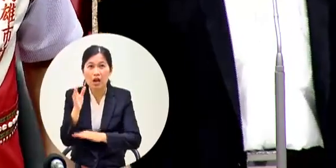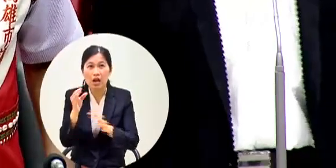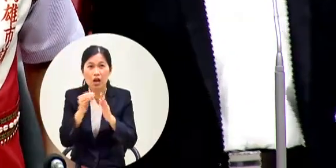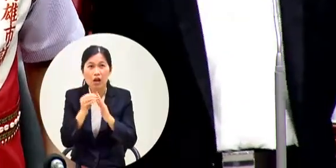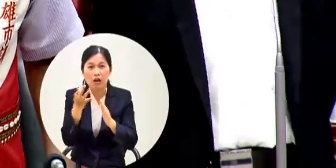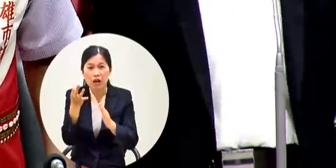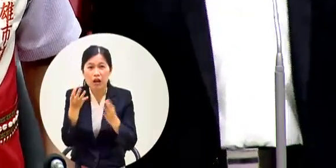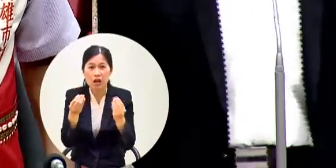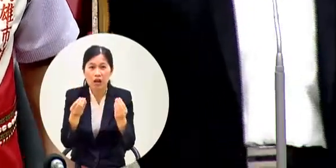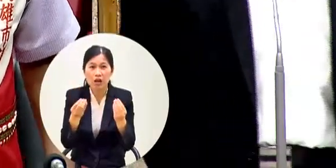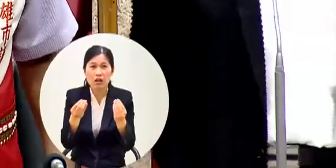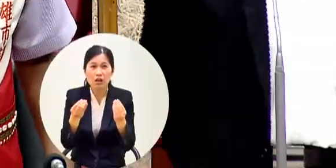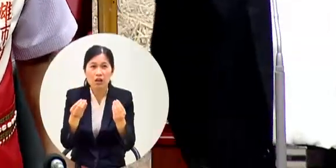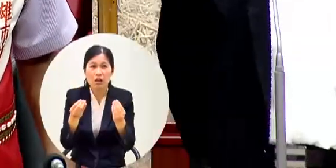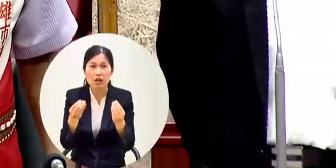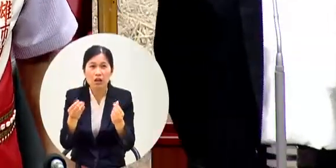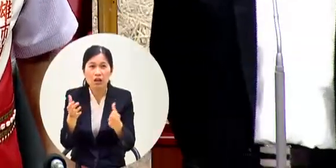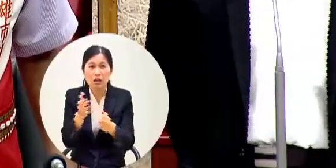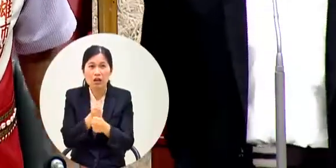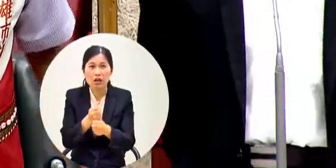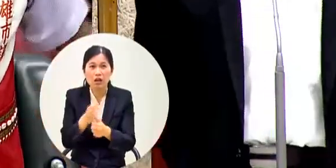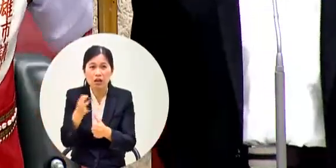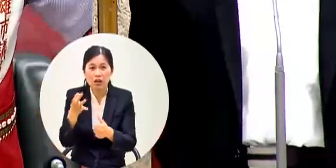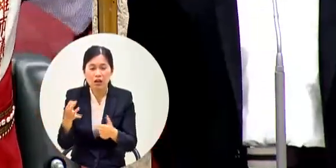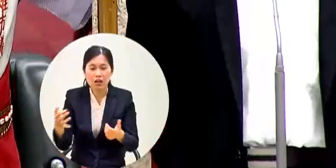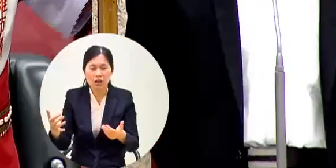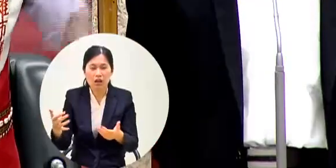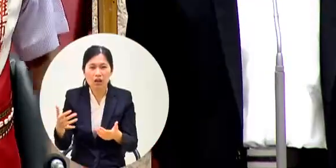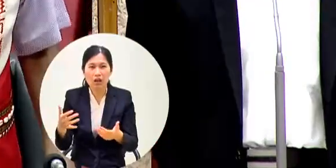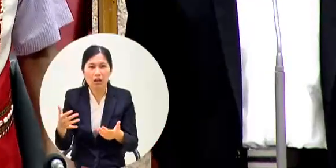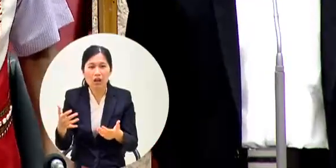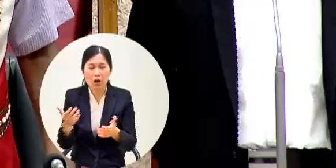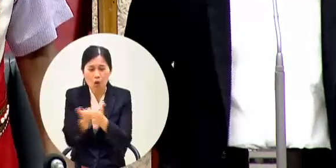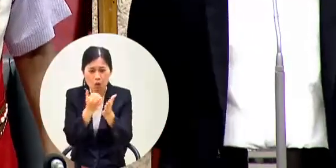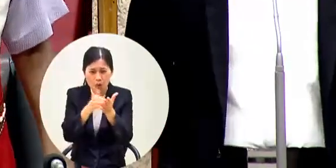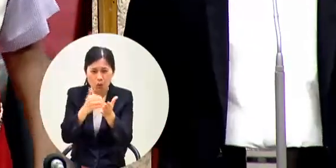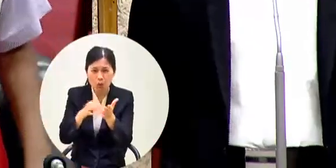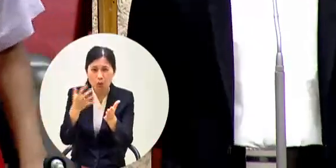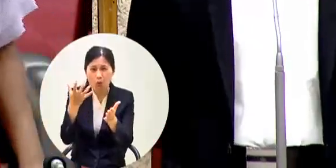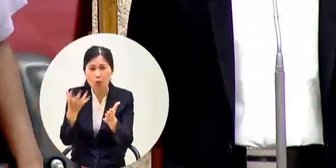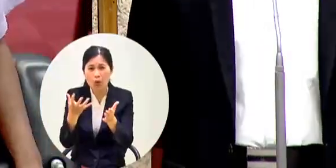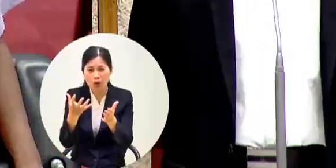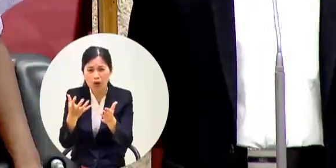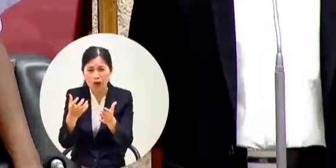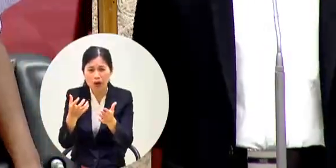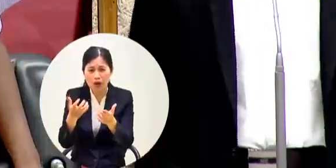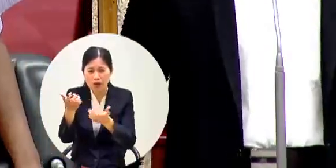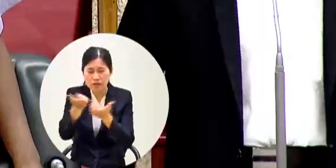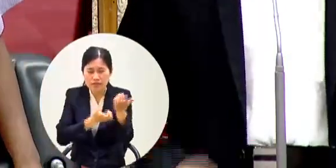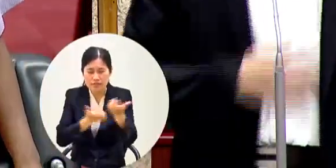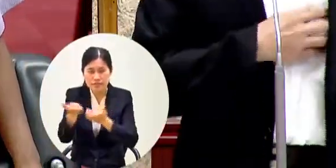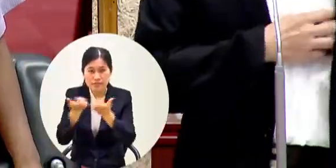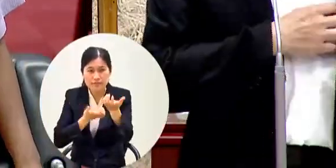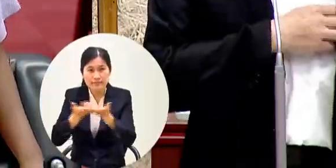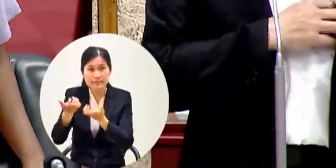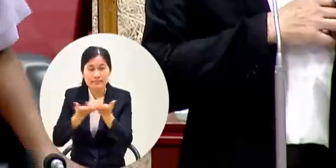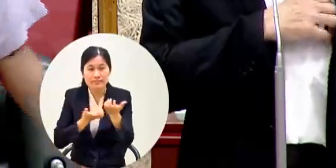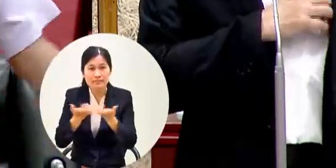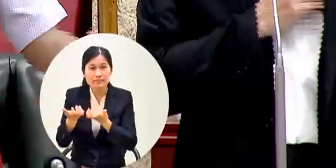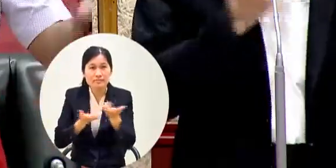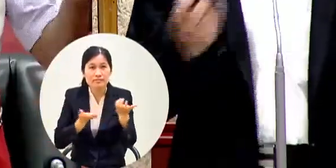是，我一直以为是财政局，是我看到他都要跟他敬礼啊。原来财政局最没有